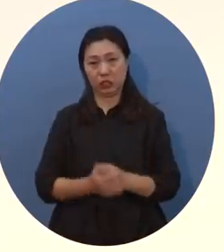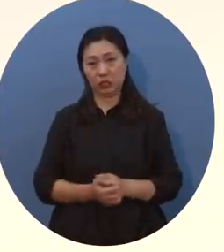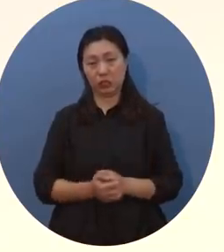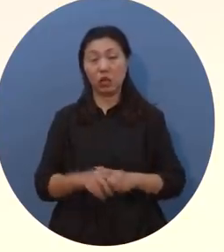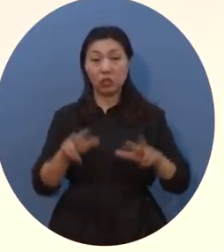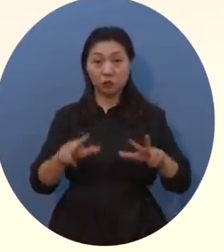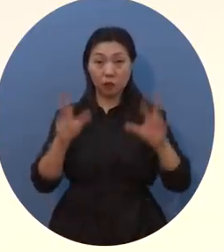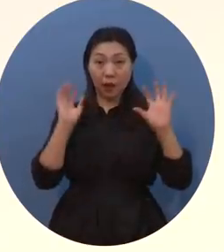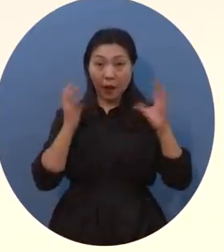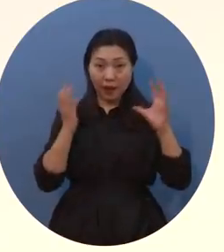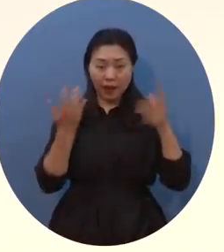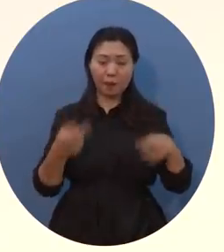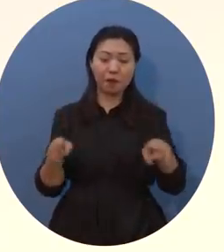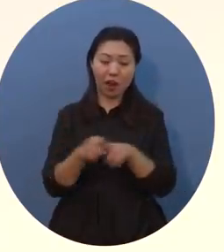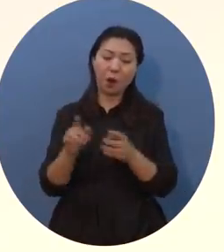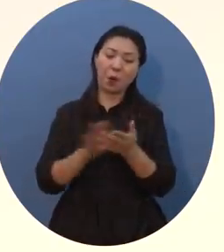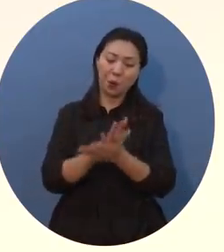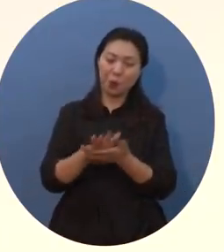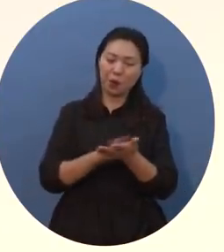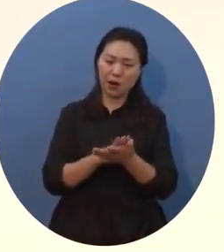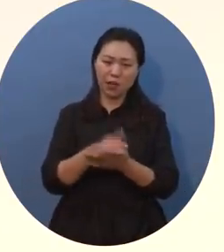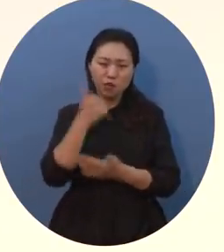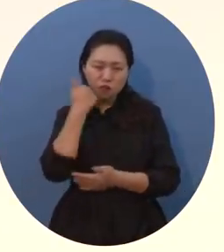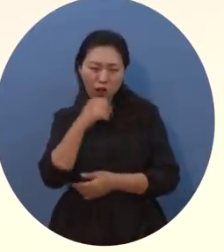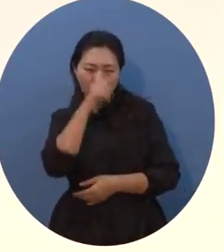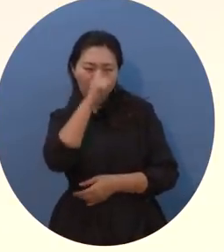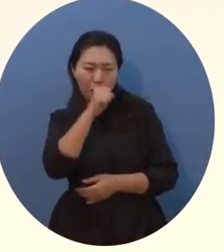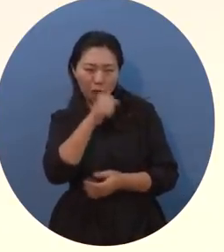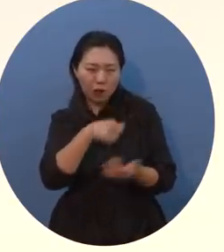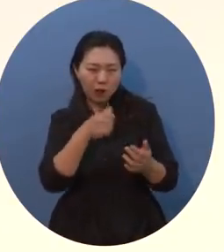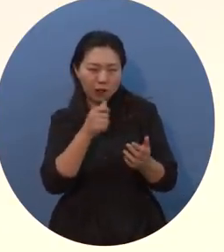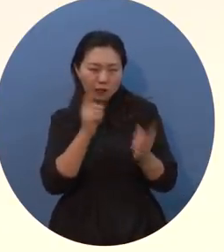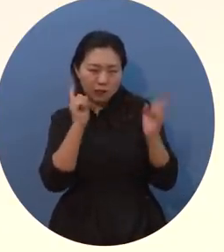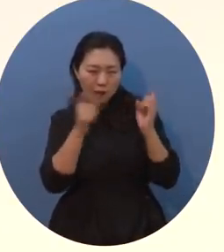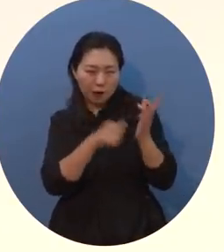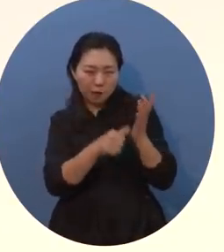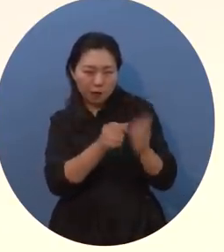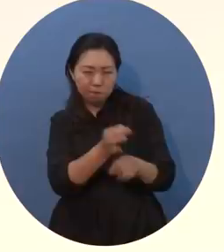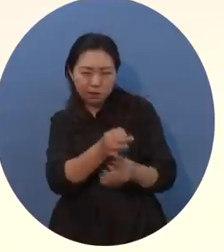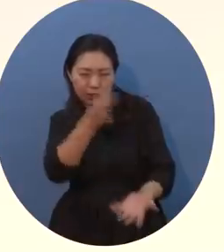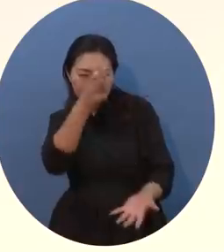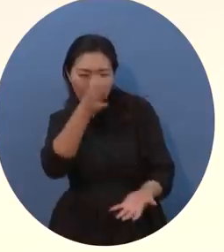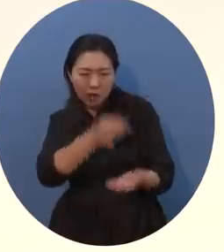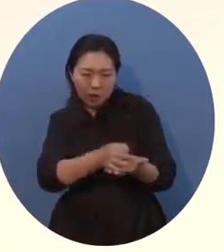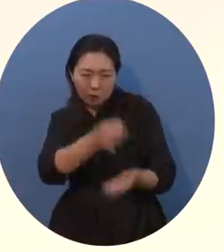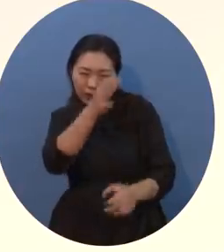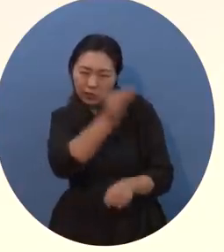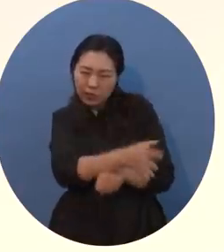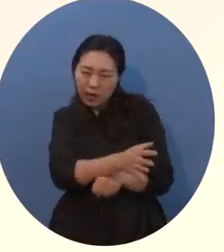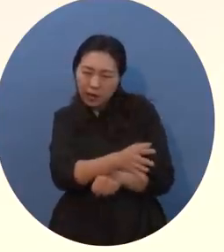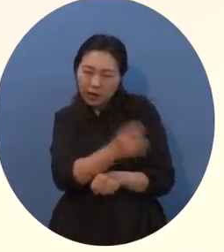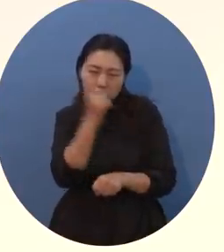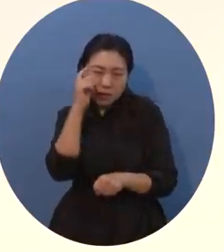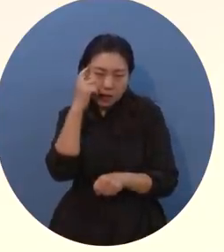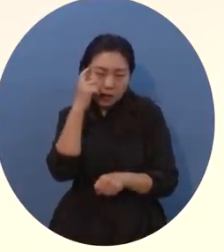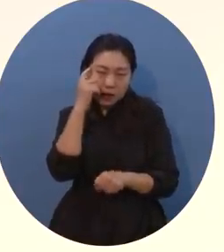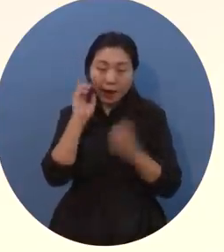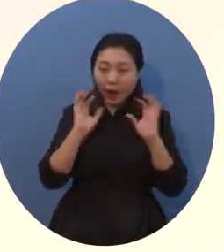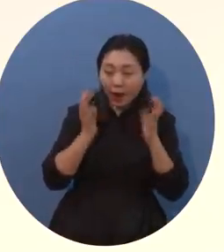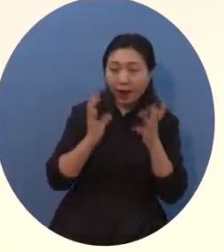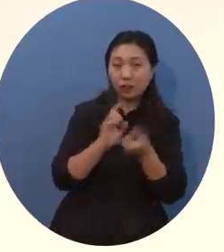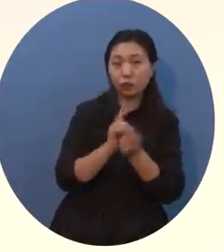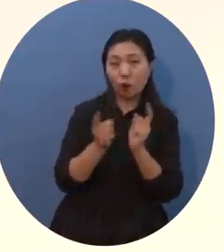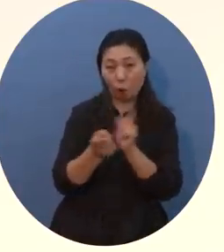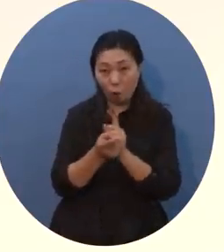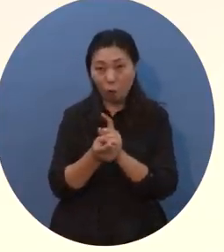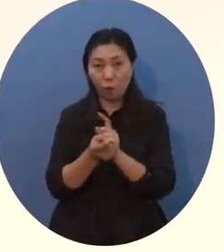지금은 아이들이 같이 놀 때 누가 좋은 장난감을 돈 주고 샀느냐, 구입했느냐에 따라서